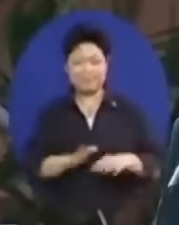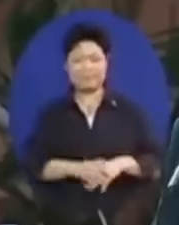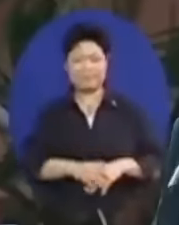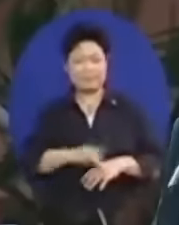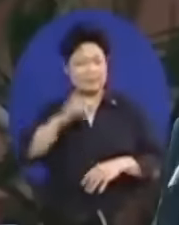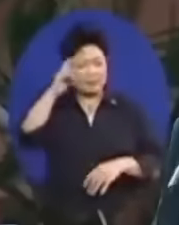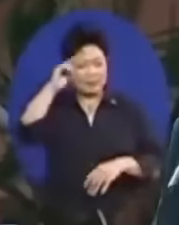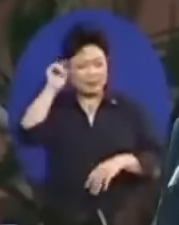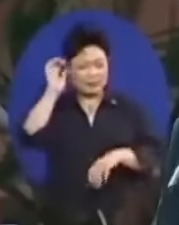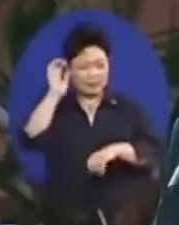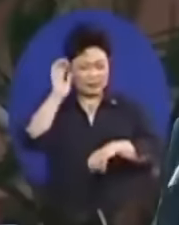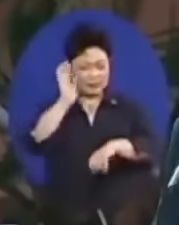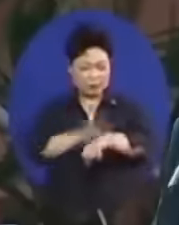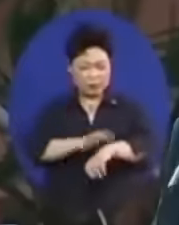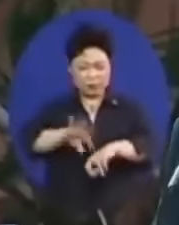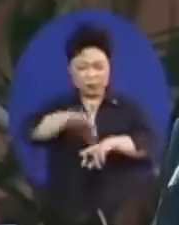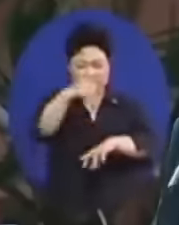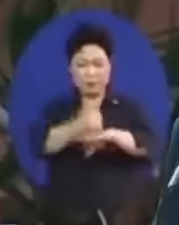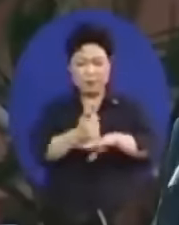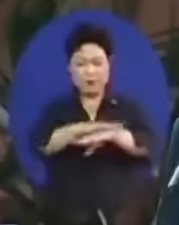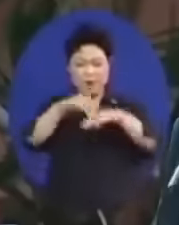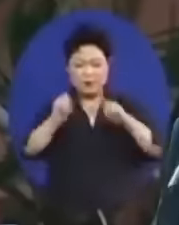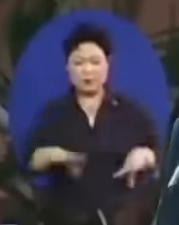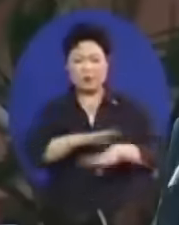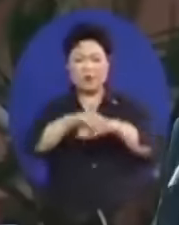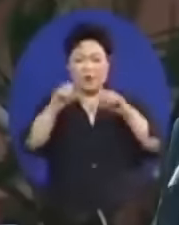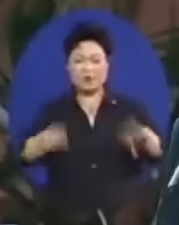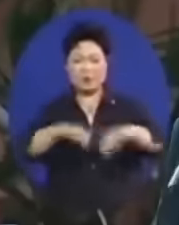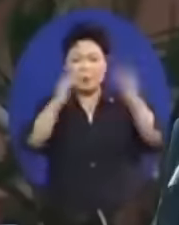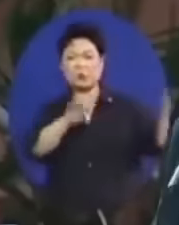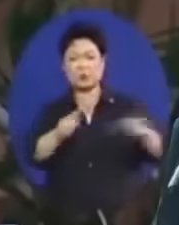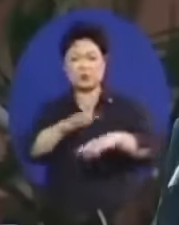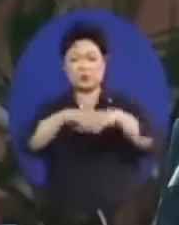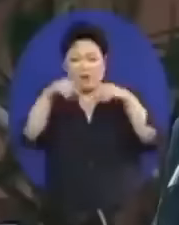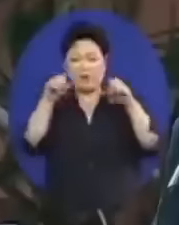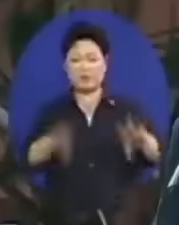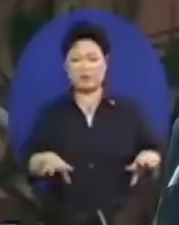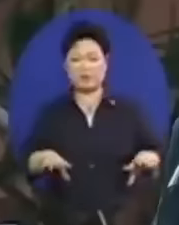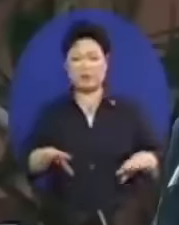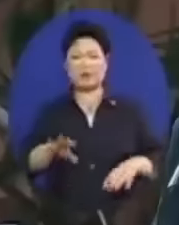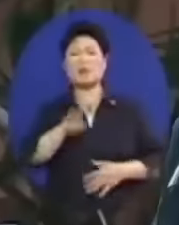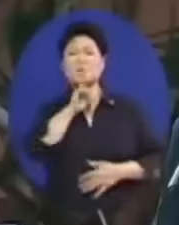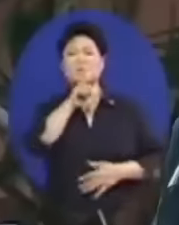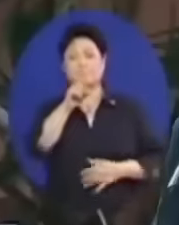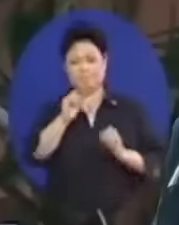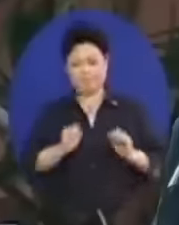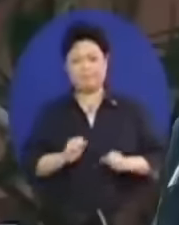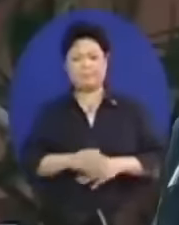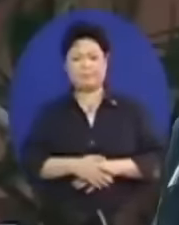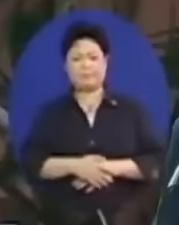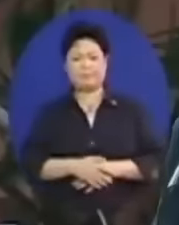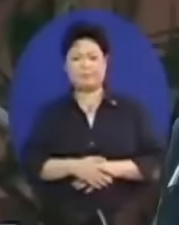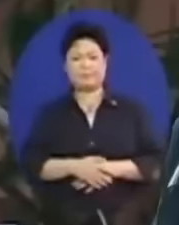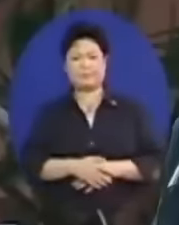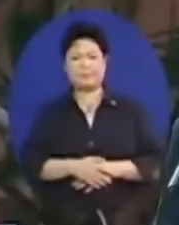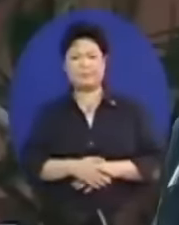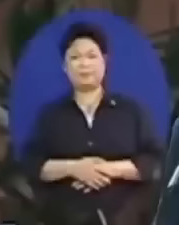솔로몬은 말하기를 헛되고 헛되며 헛되고 헛되니 모든 것이 헛되고 헛되다고 말한 것입니다.